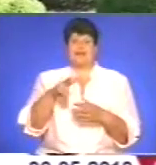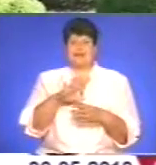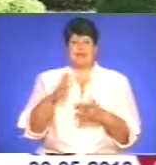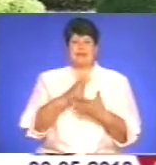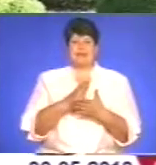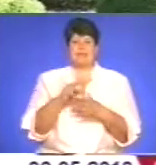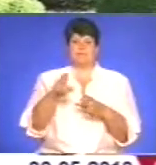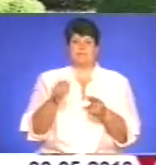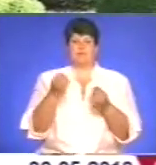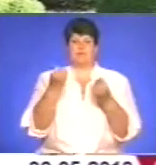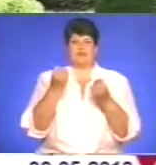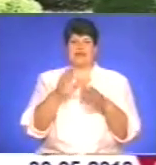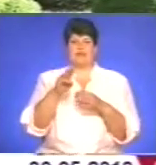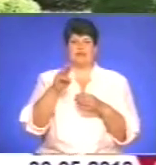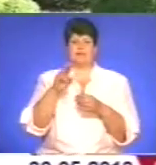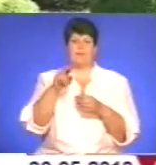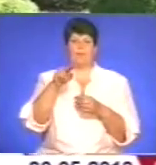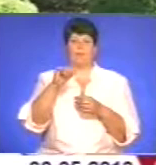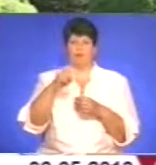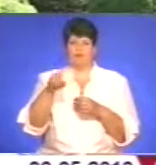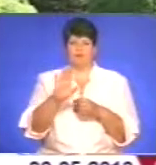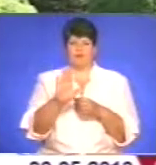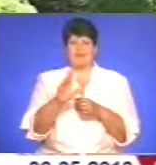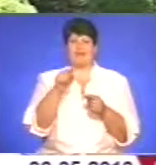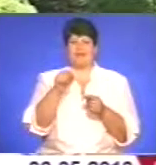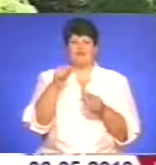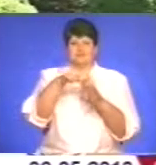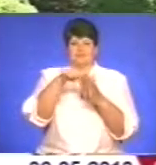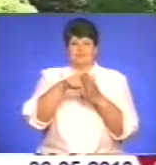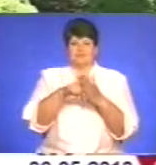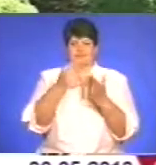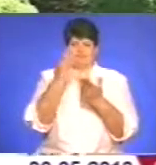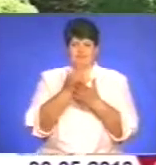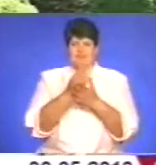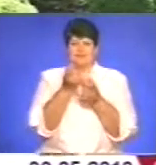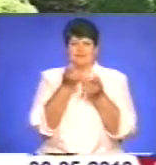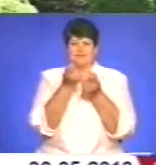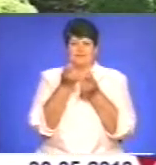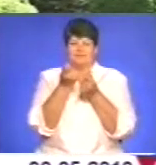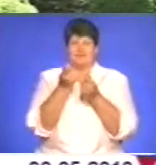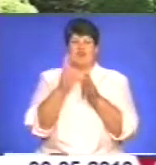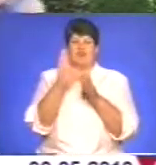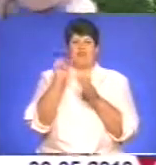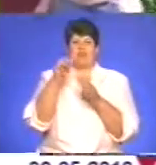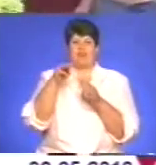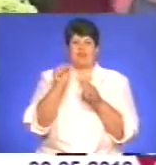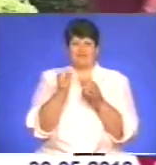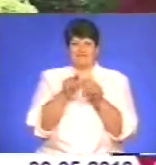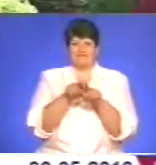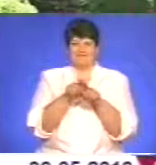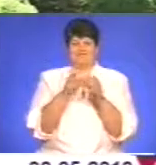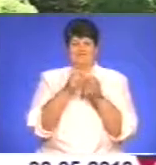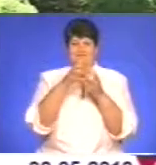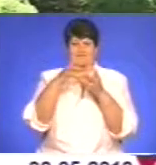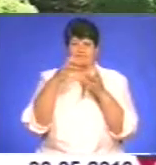те, що він на собі переносить, тому що це фактично як невеличкі такі кубки вати, такі